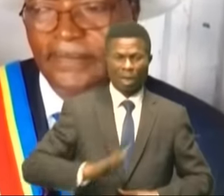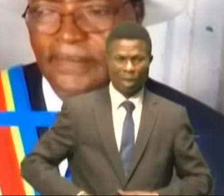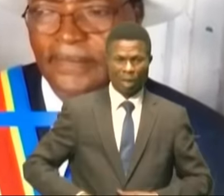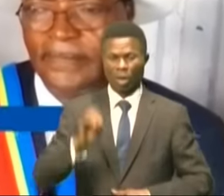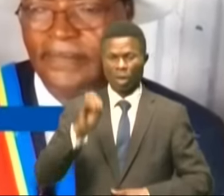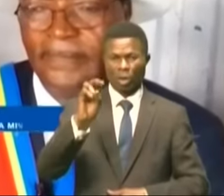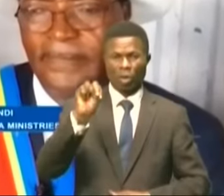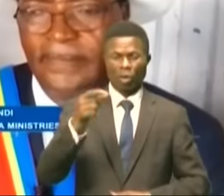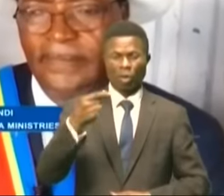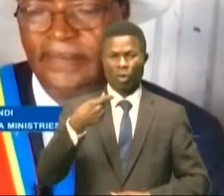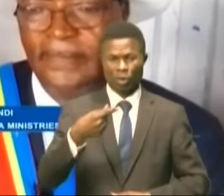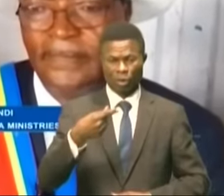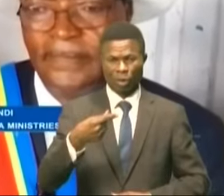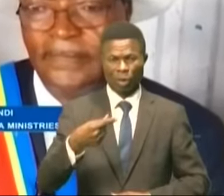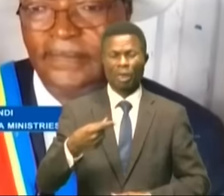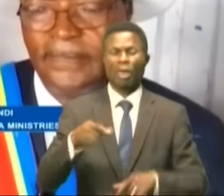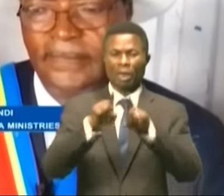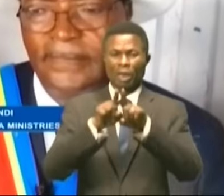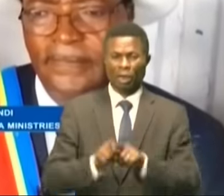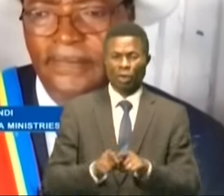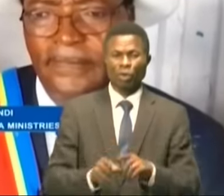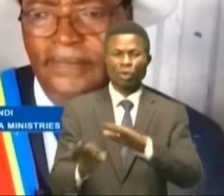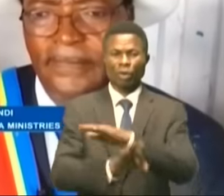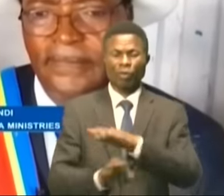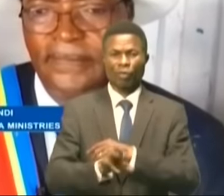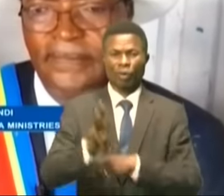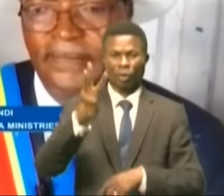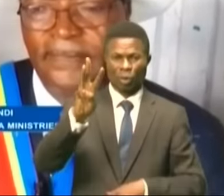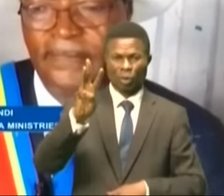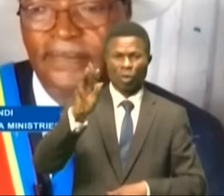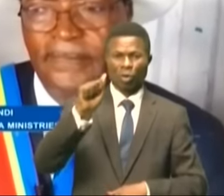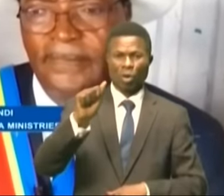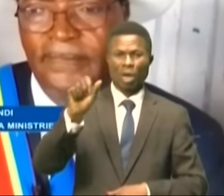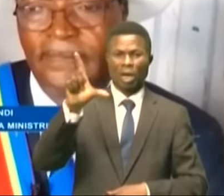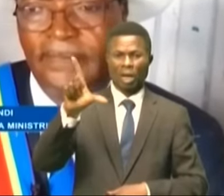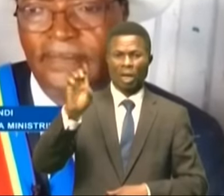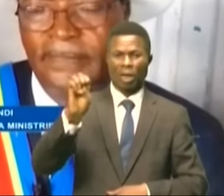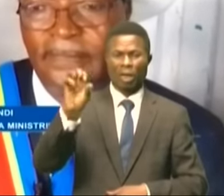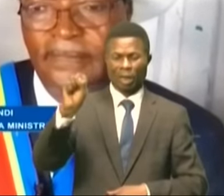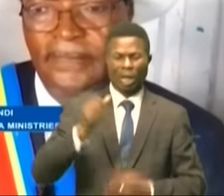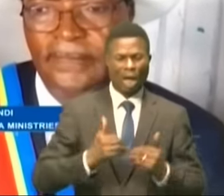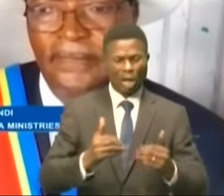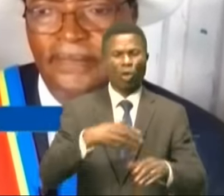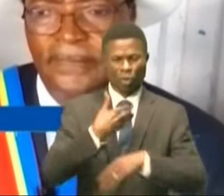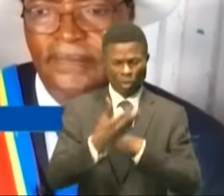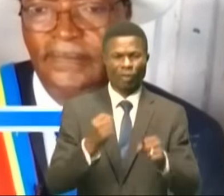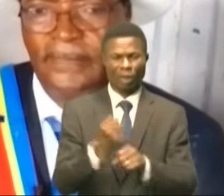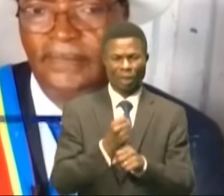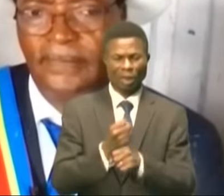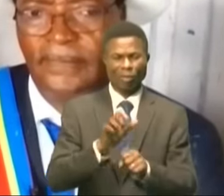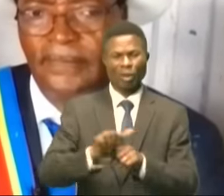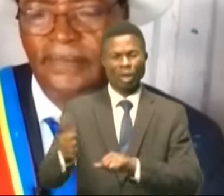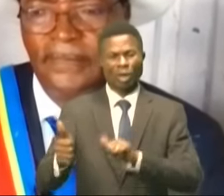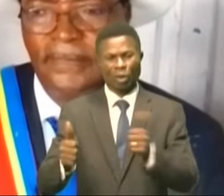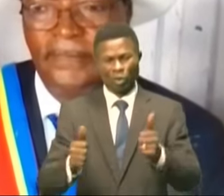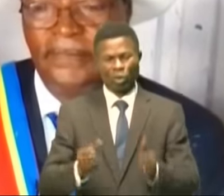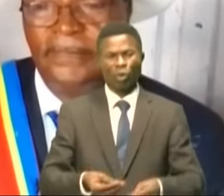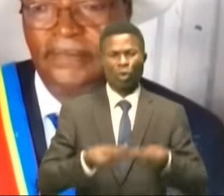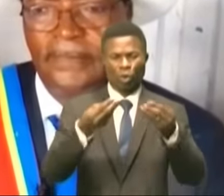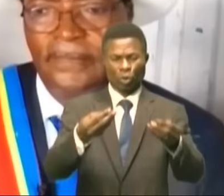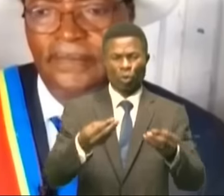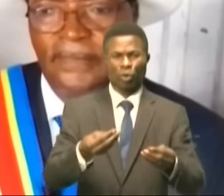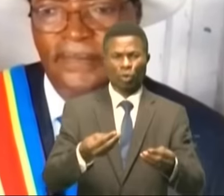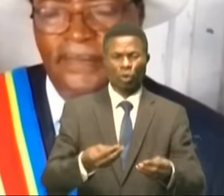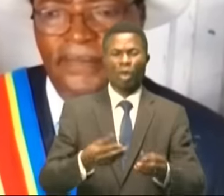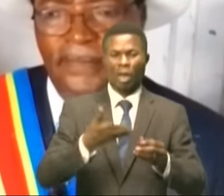Humanitas et la fondation Walesa, nous allons encore continuer encore à faire rêver encore les gens, à faire encore, à se donner encore un fond pour donner